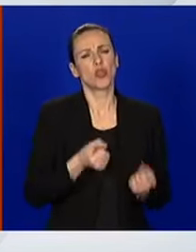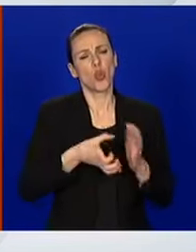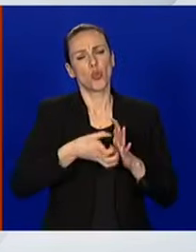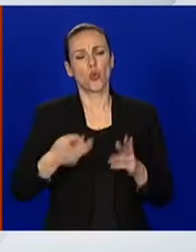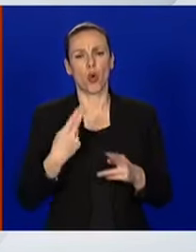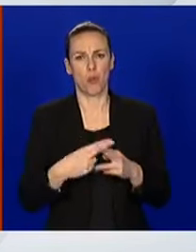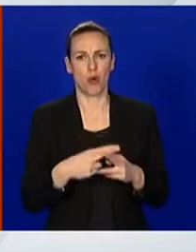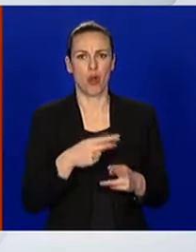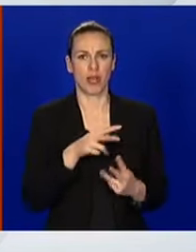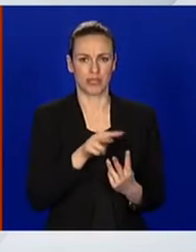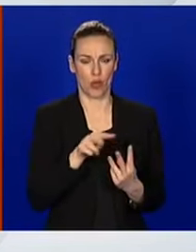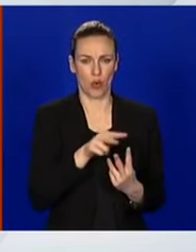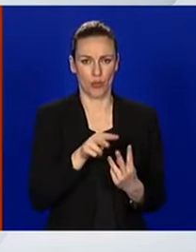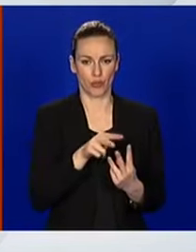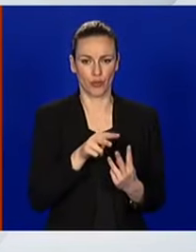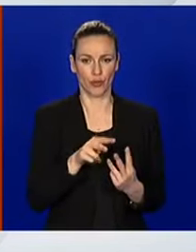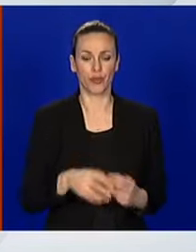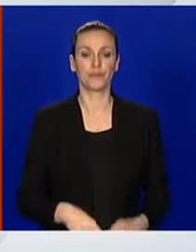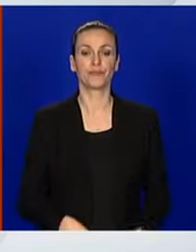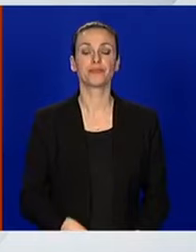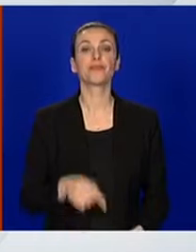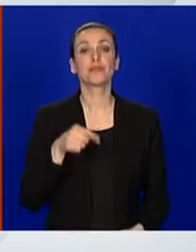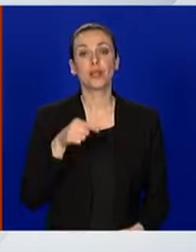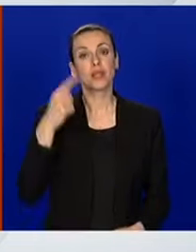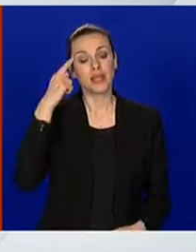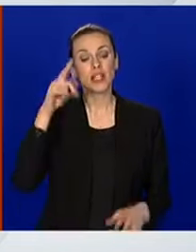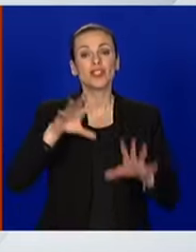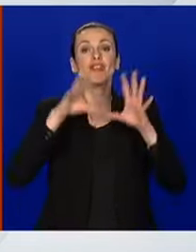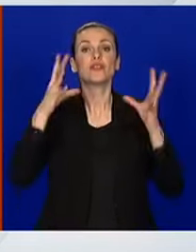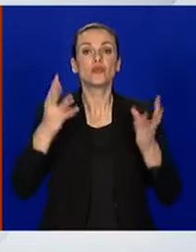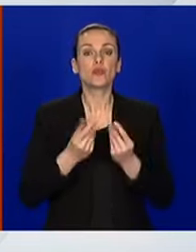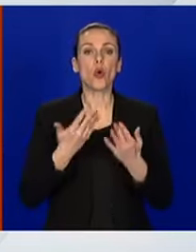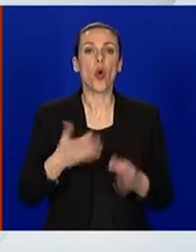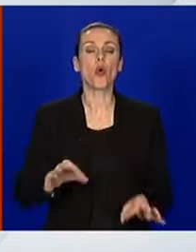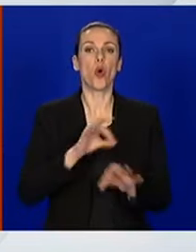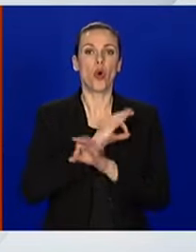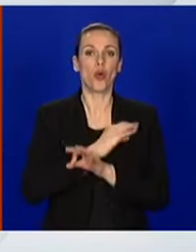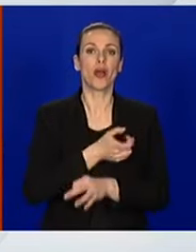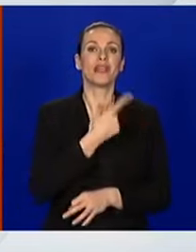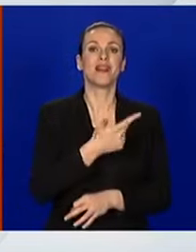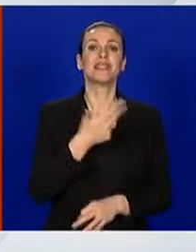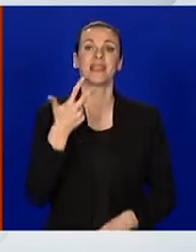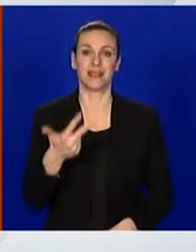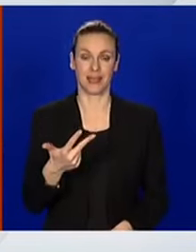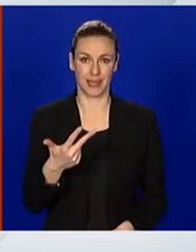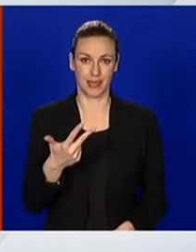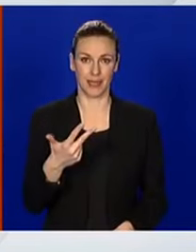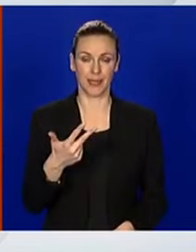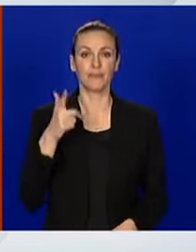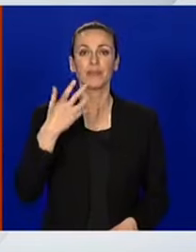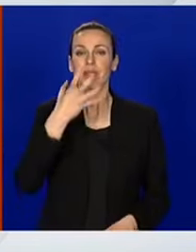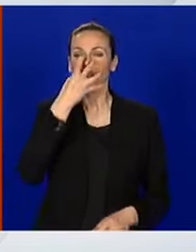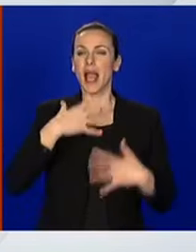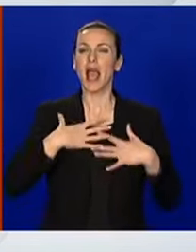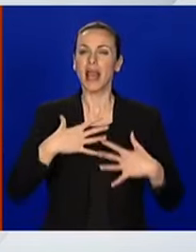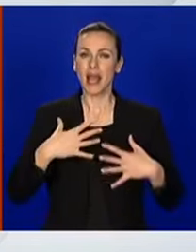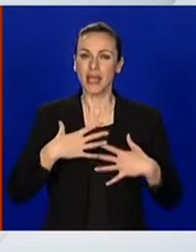bolesnici. Što daje, dakle, ukupan broj preminulih od 23. Na respiratoru